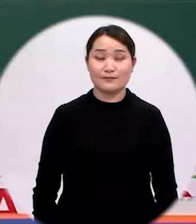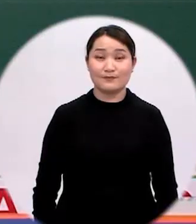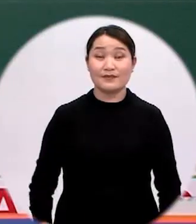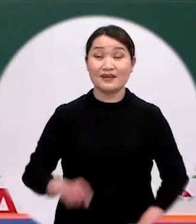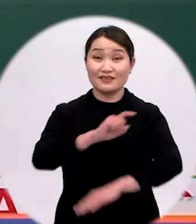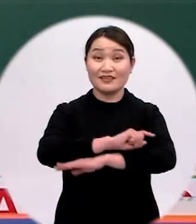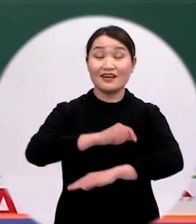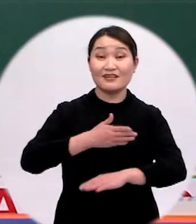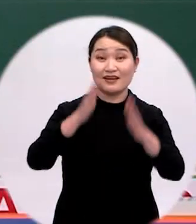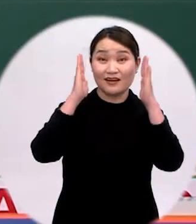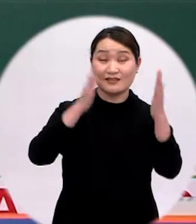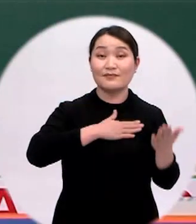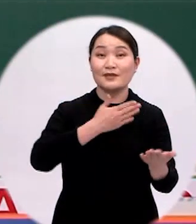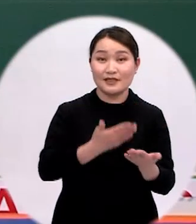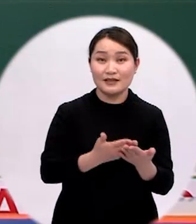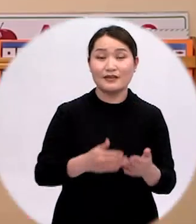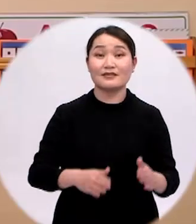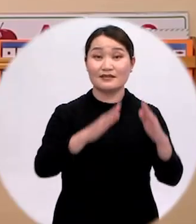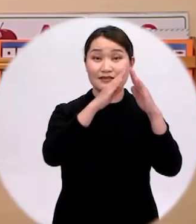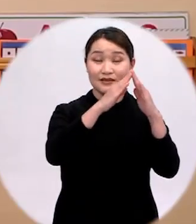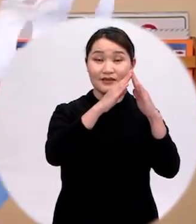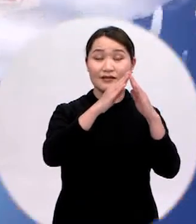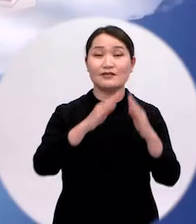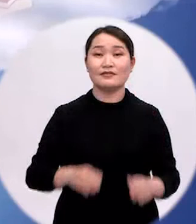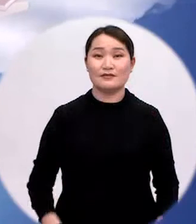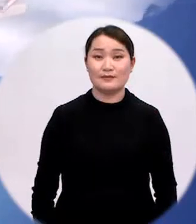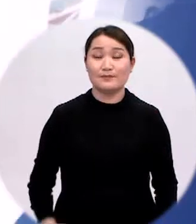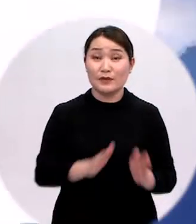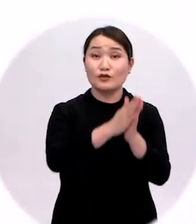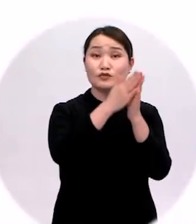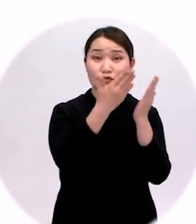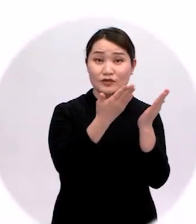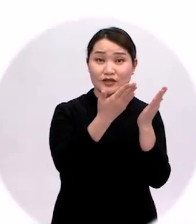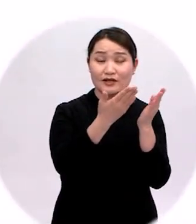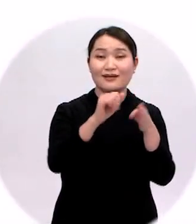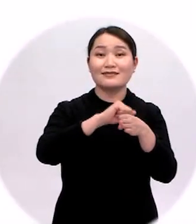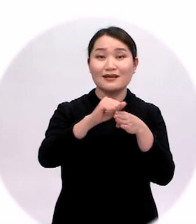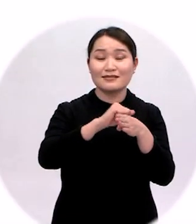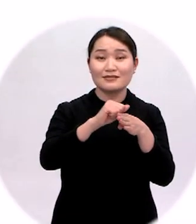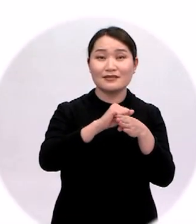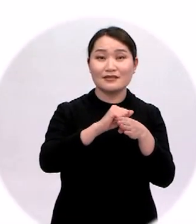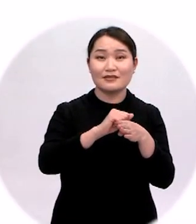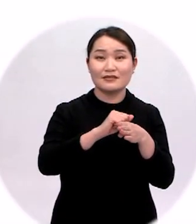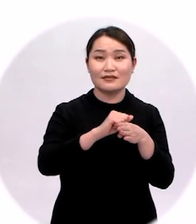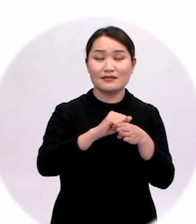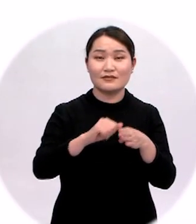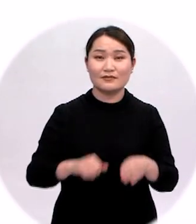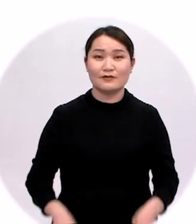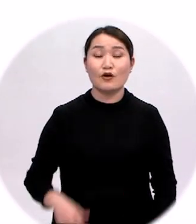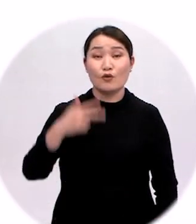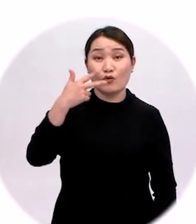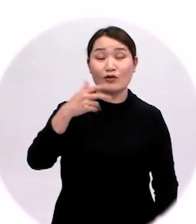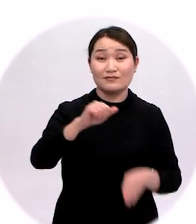Өнөөдрийн хичээлдээ өтөвтэй оролцсон хүүхдүүдэд баярлалаа. Гэрийн даалгавраагийн. За, сургачгийн дасгал 3,